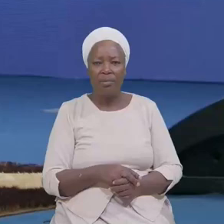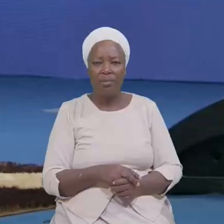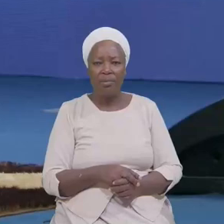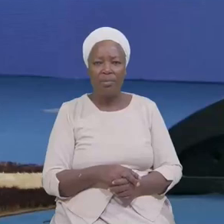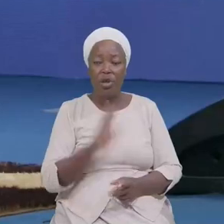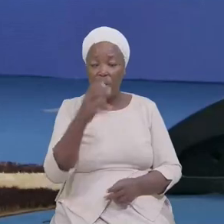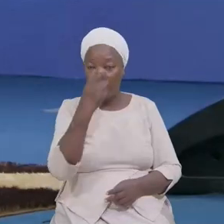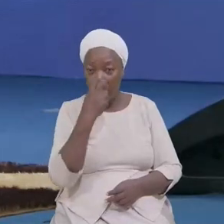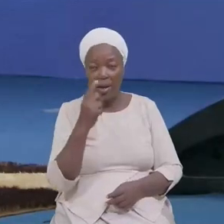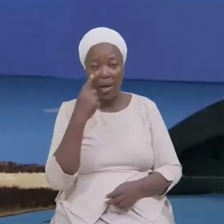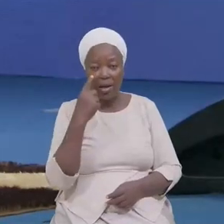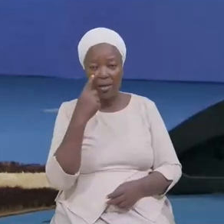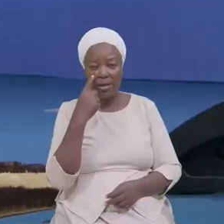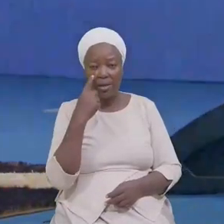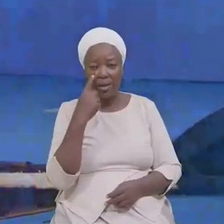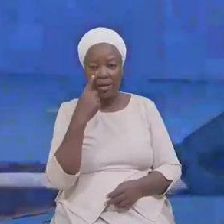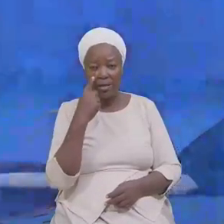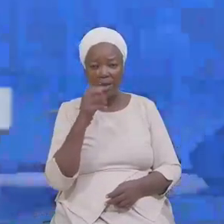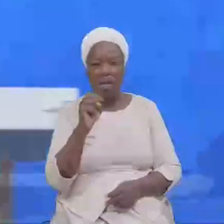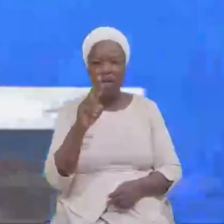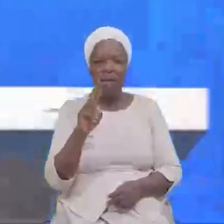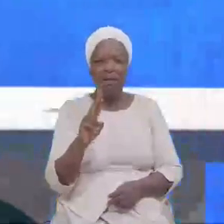Tes yeux aveugles.